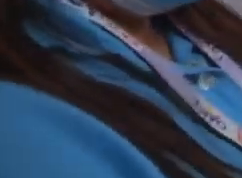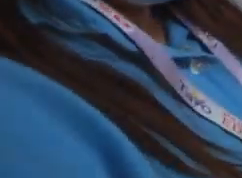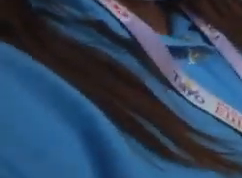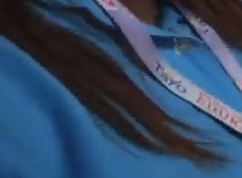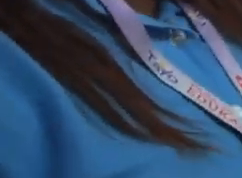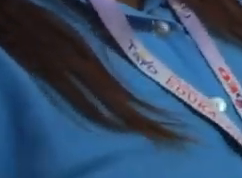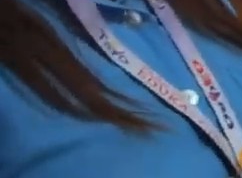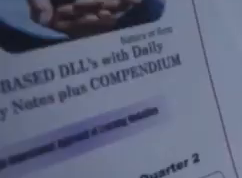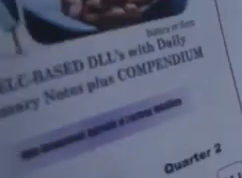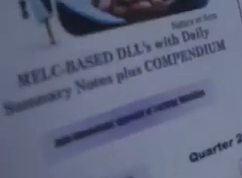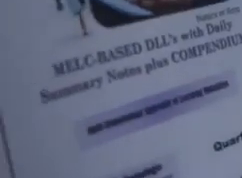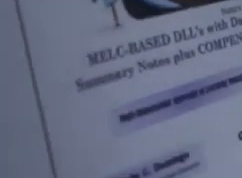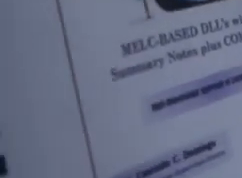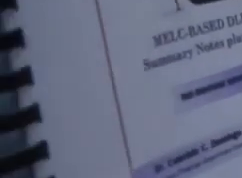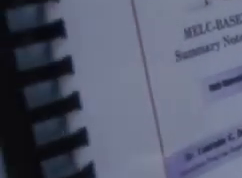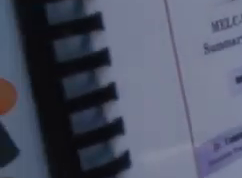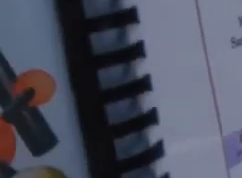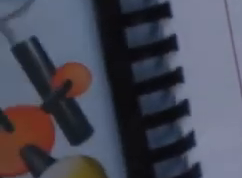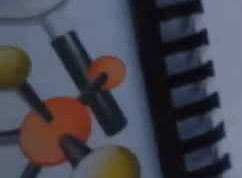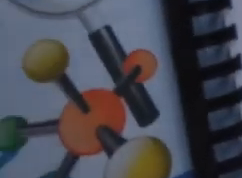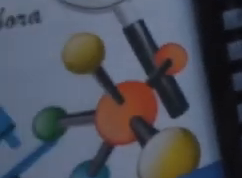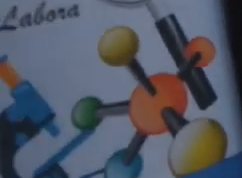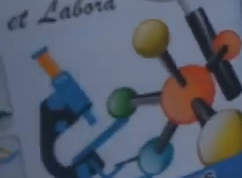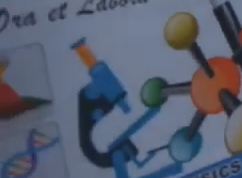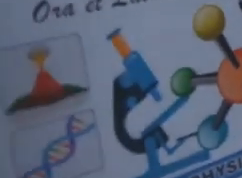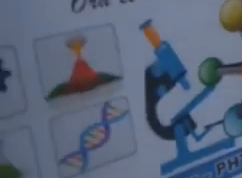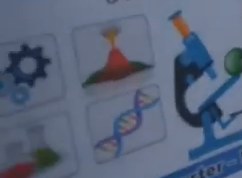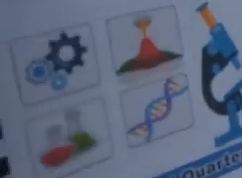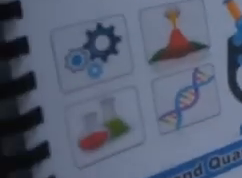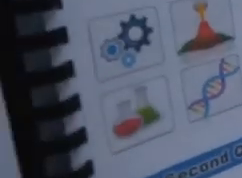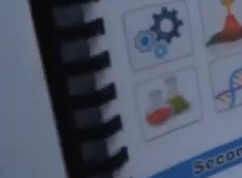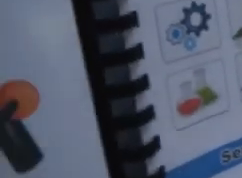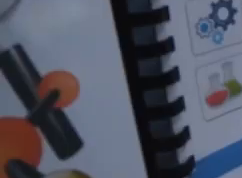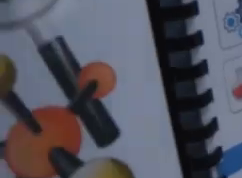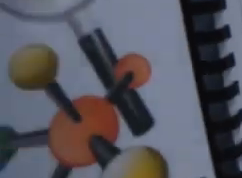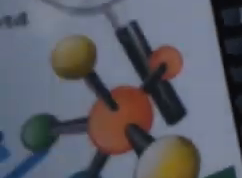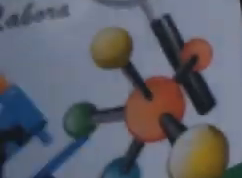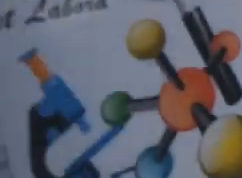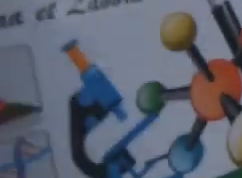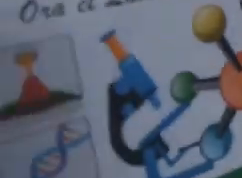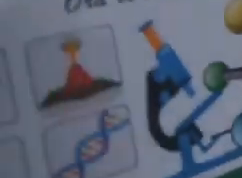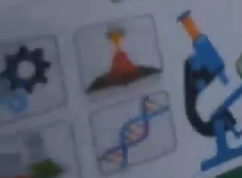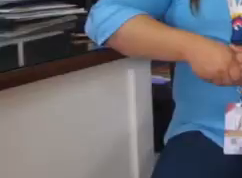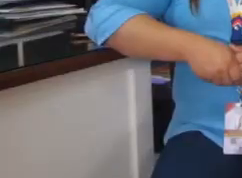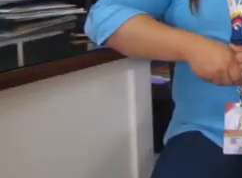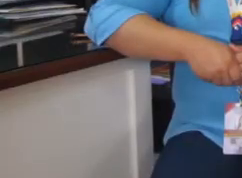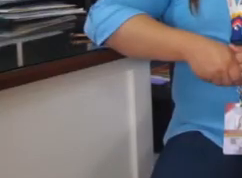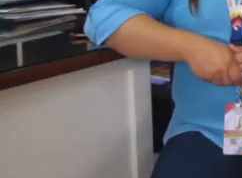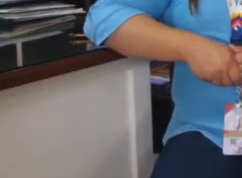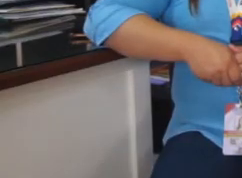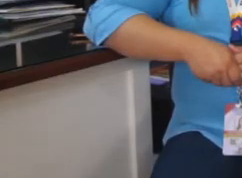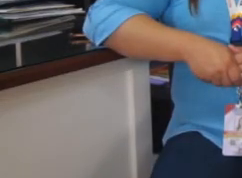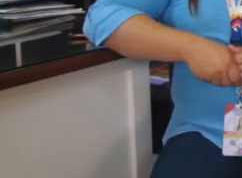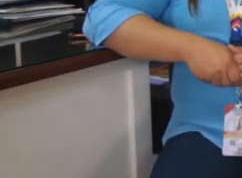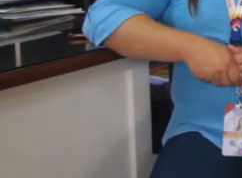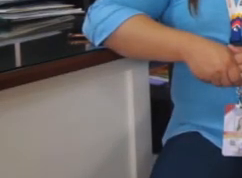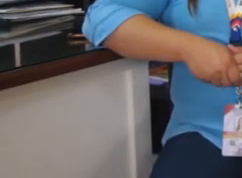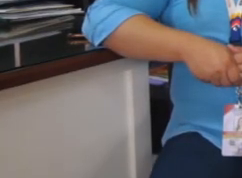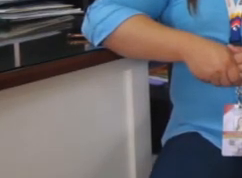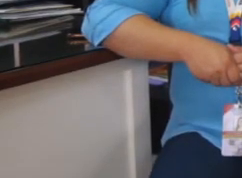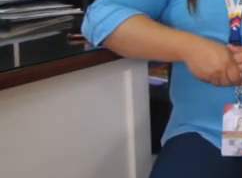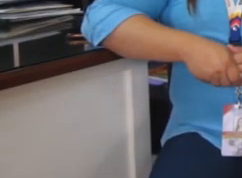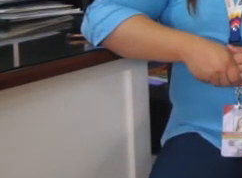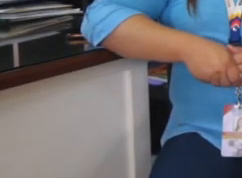na gagamitin natin dahil hindi nga pwede ang face-to-face instruction. Doon sa online